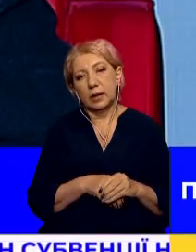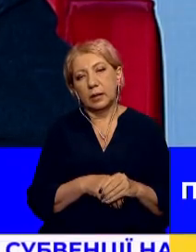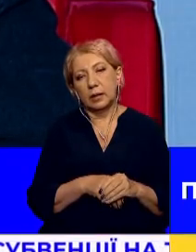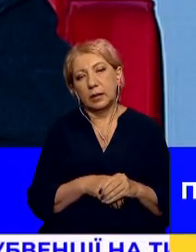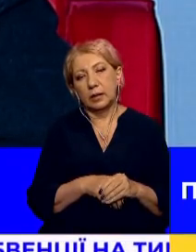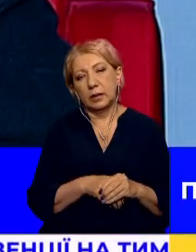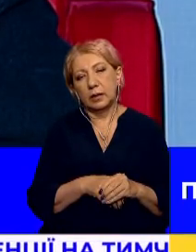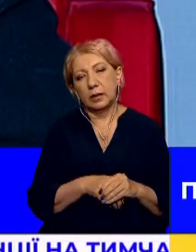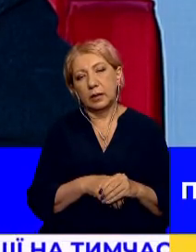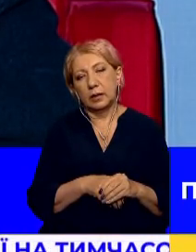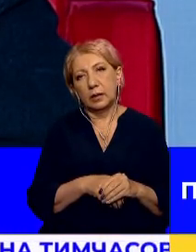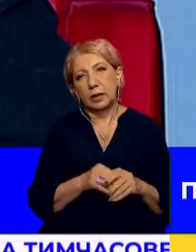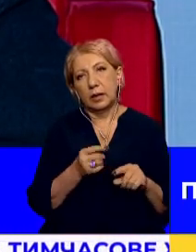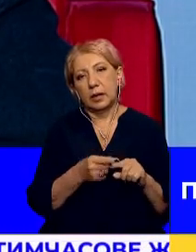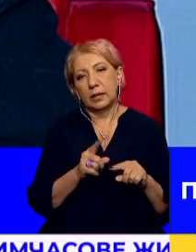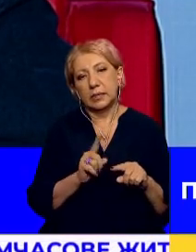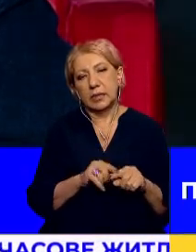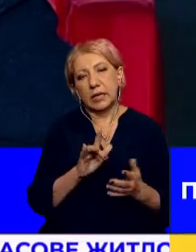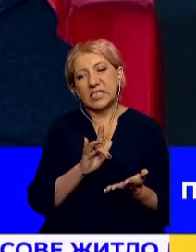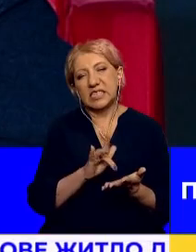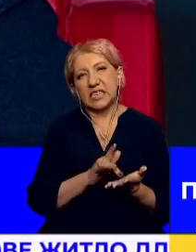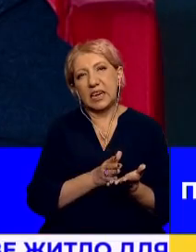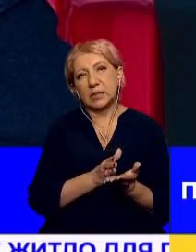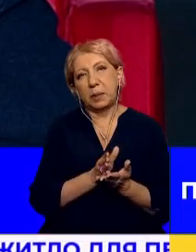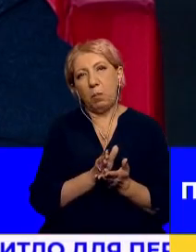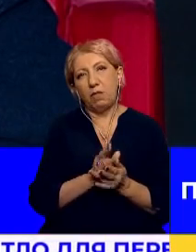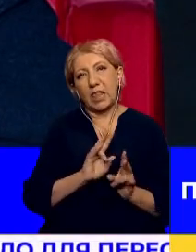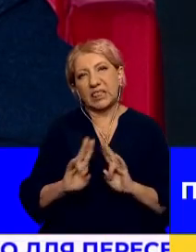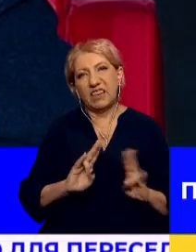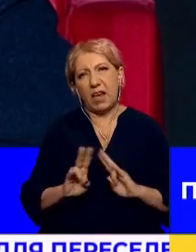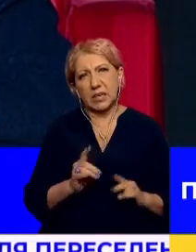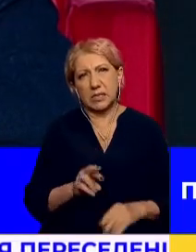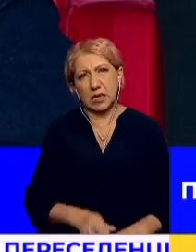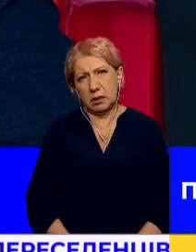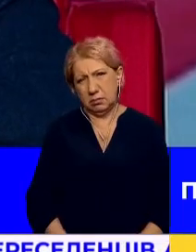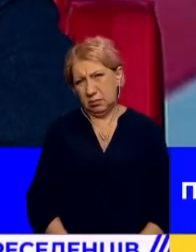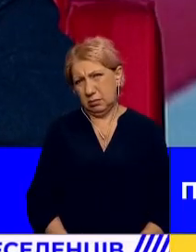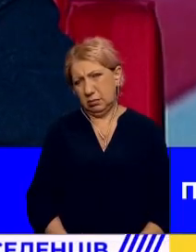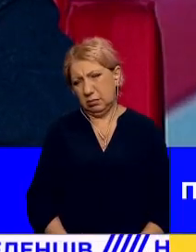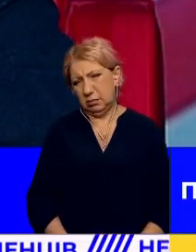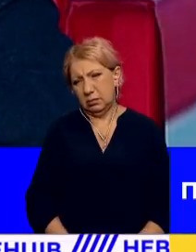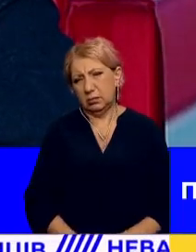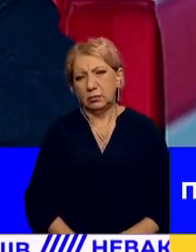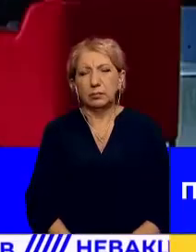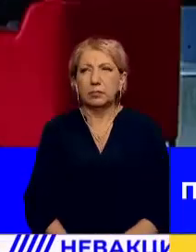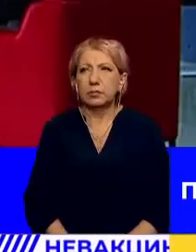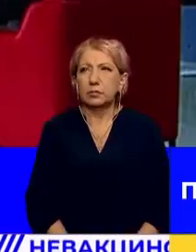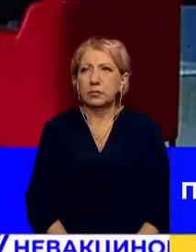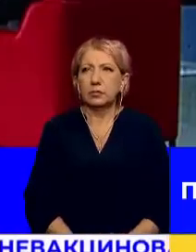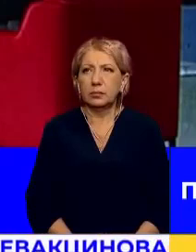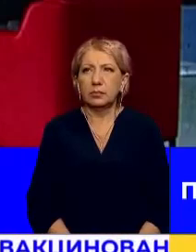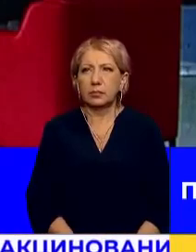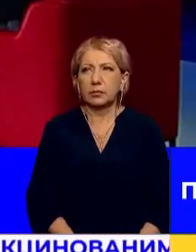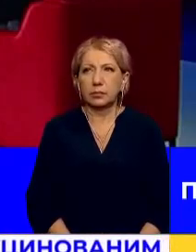увага, це цілеспрямована диверсія. Давайте послухаємо пана Радуцького.